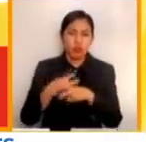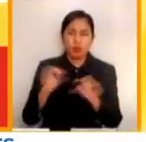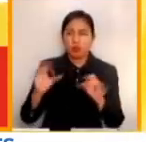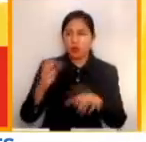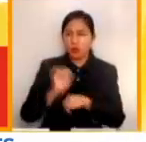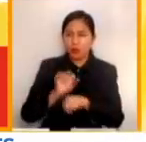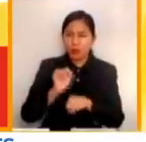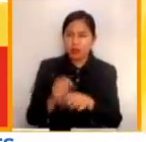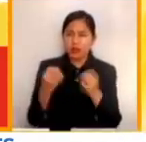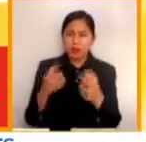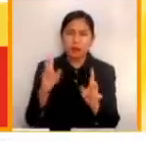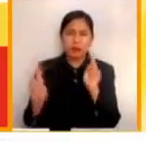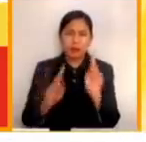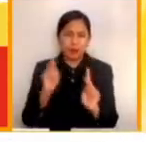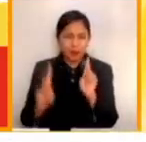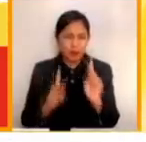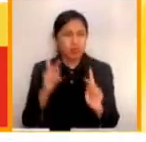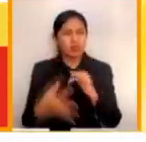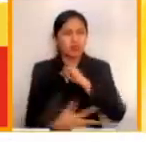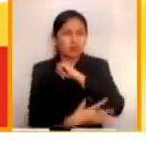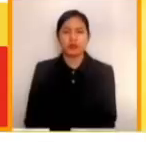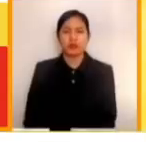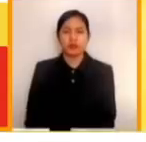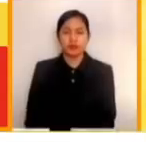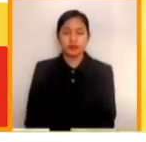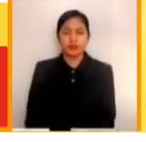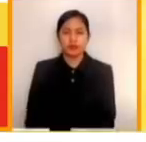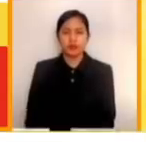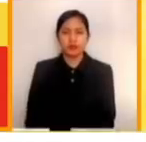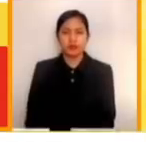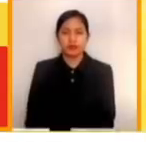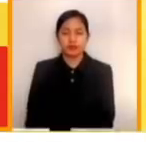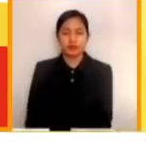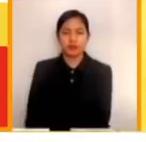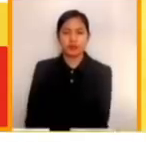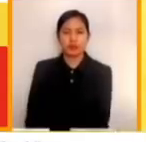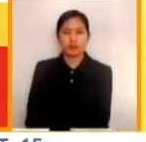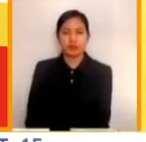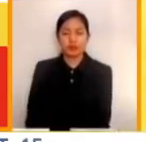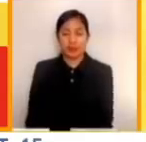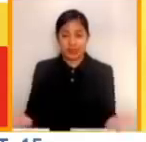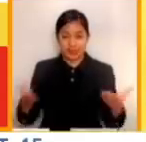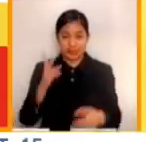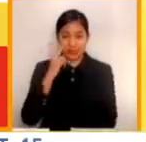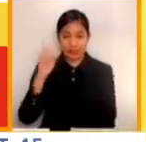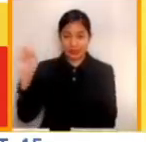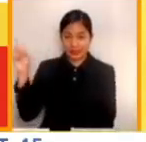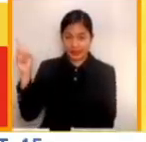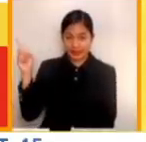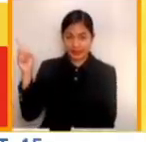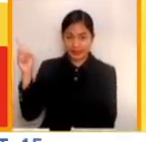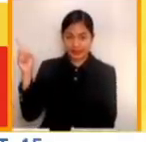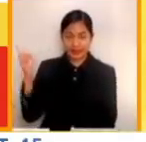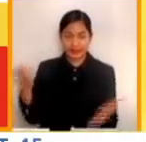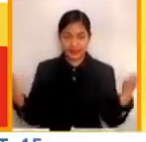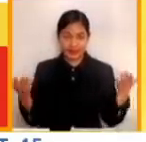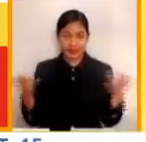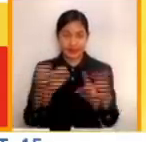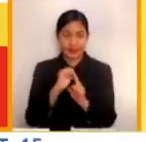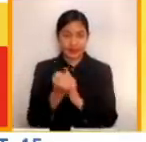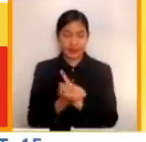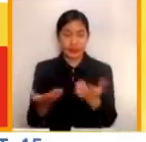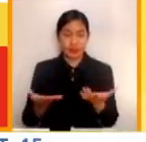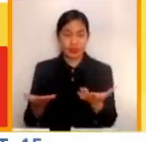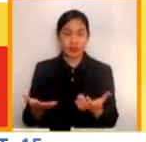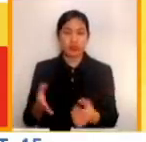naghihirap at marami rin may sakit. Connie, ito nakikita ninyo ngayon yung live na situation dito sa may bungad ng